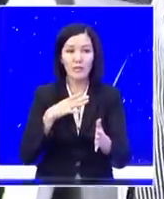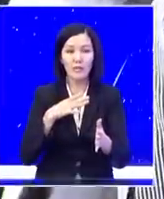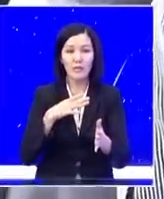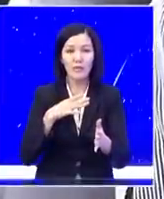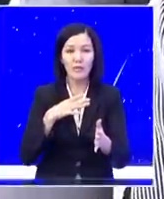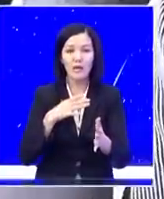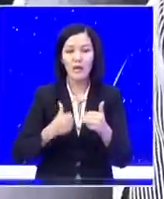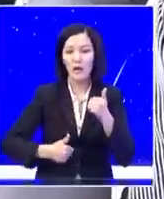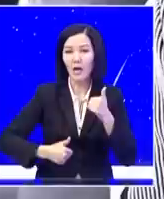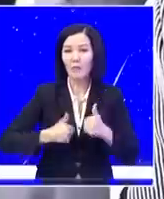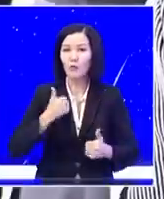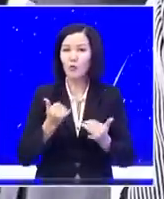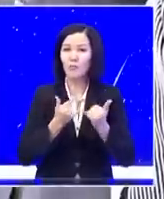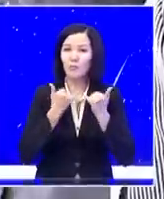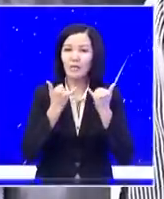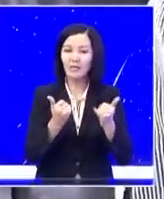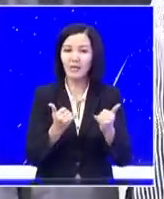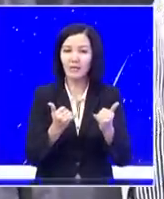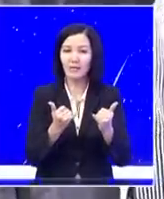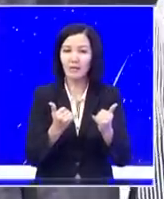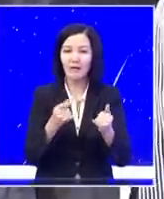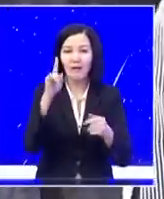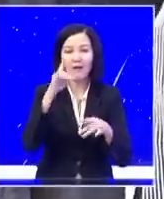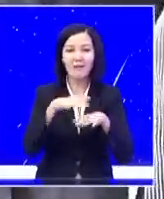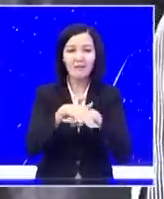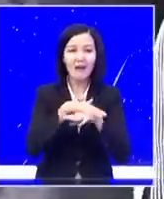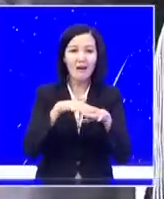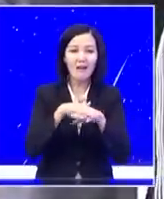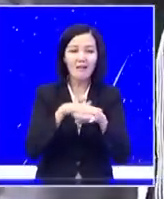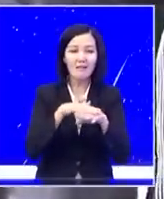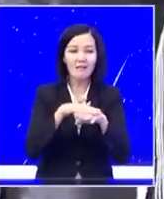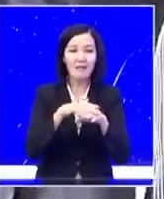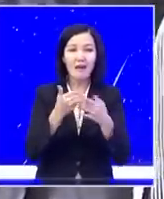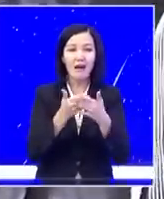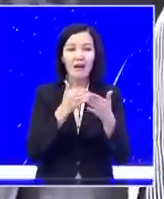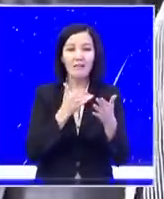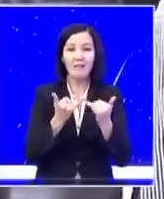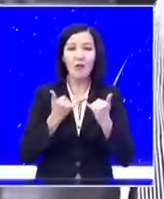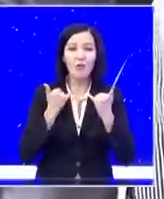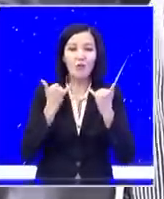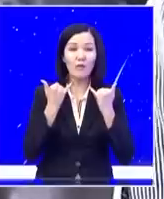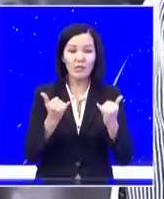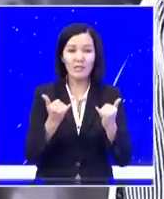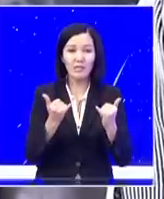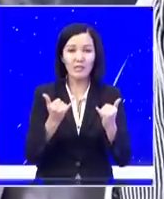кісінің абыройын, беделін, қазақ халқының алдындағы мәртебесін